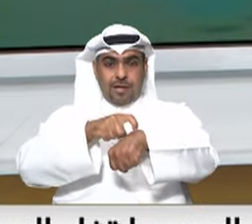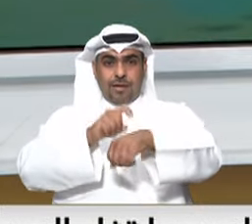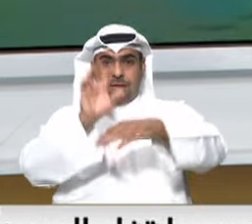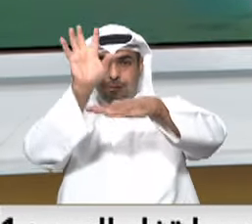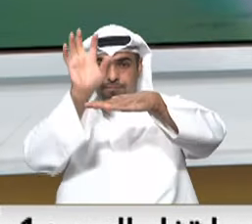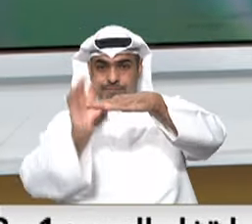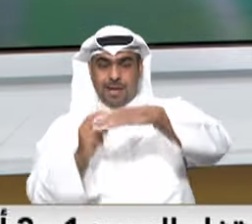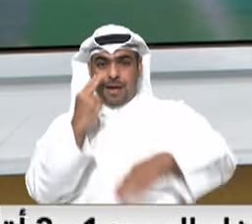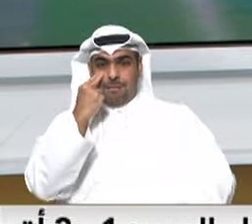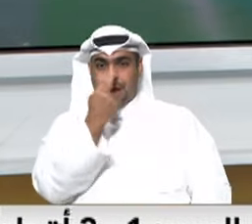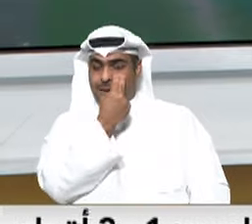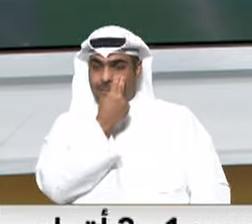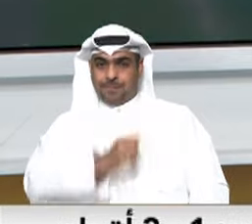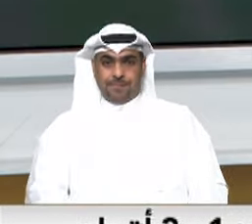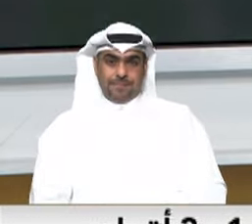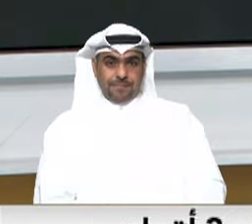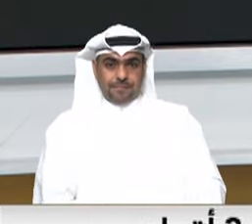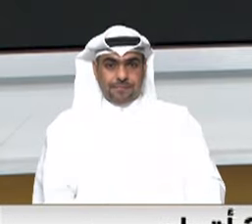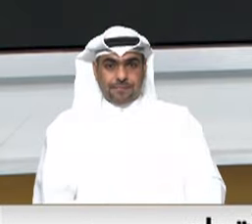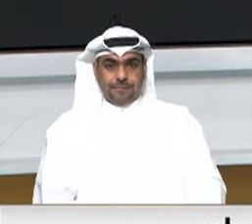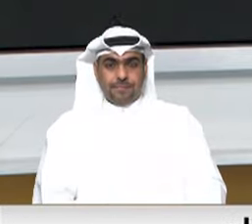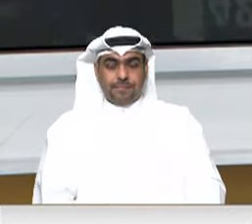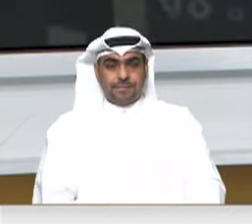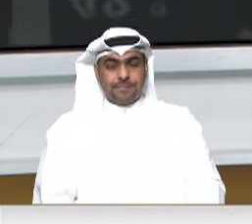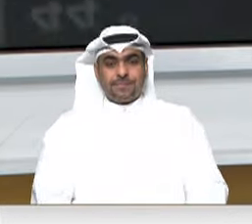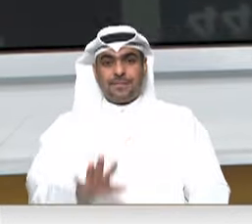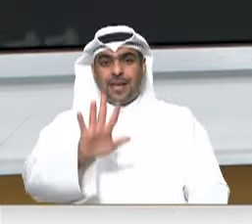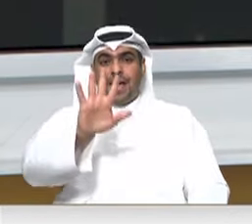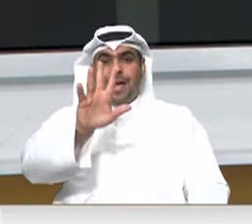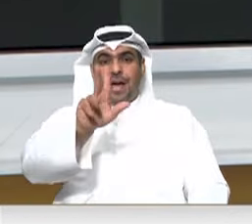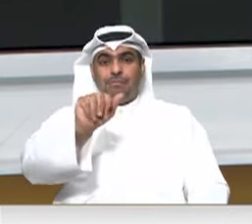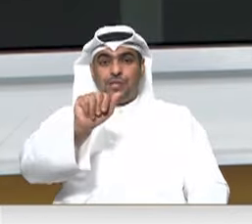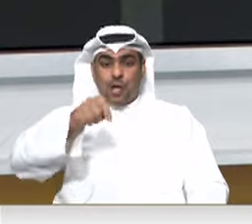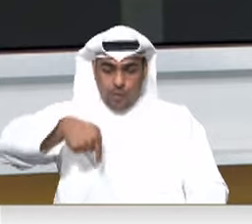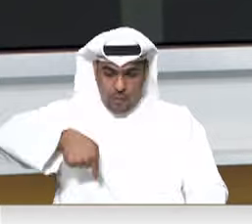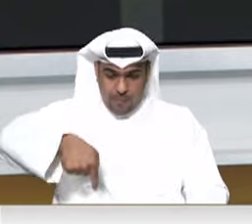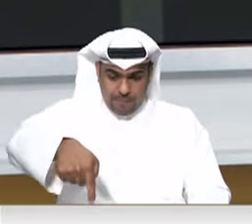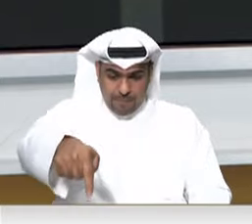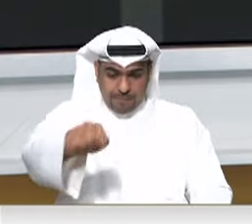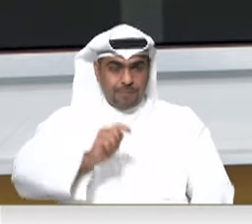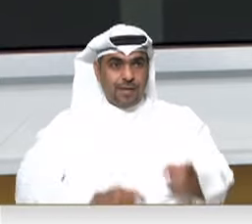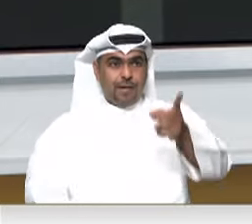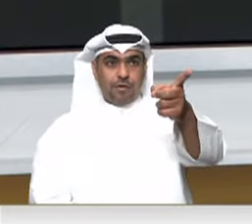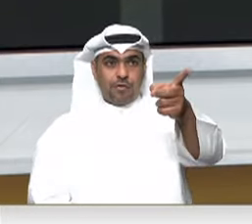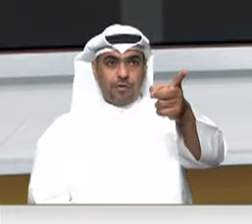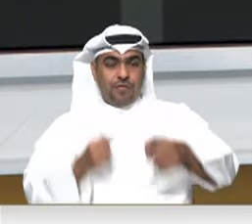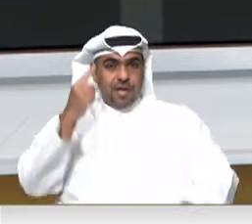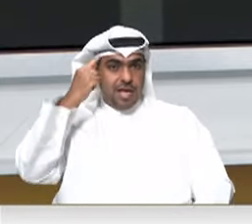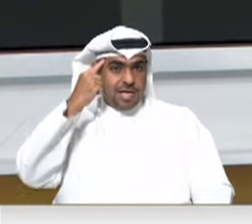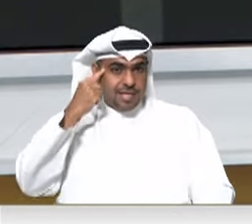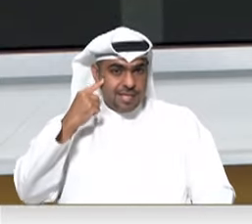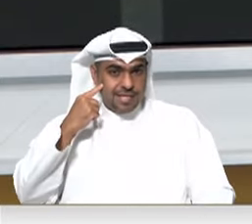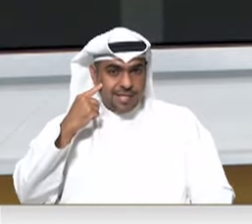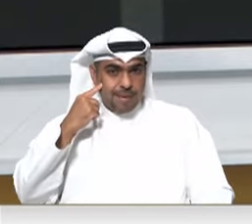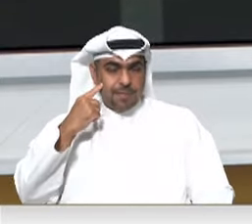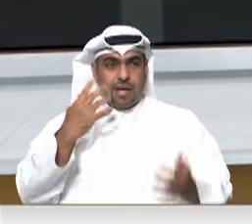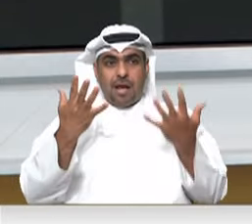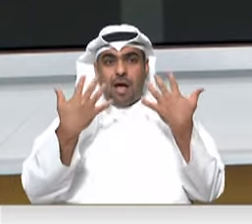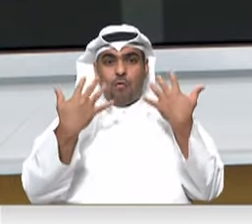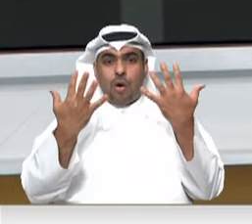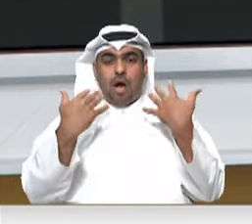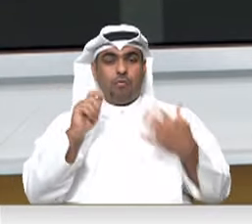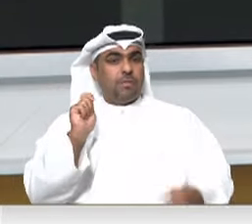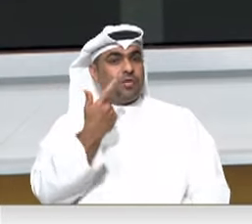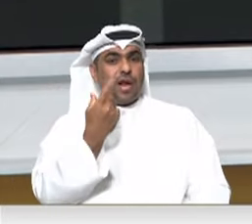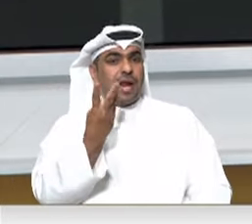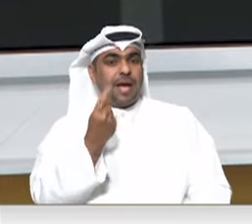الساعة 6:39. حالة الطقس خلال 5 أيام القادمة إن شاء الله، يوم السبت جنوبية شرقية الرياح